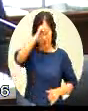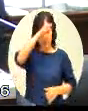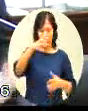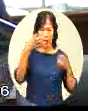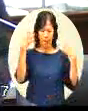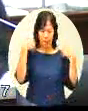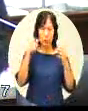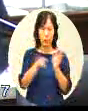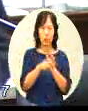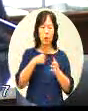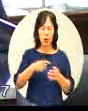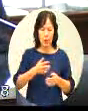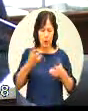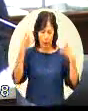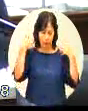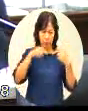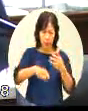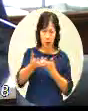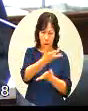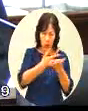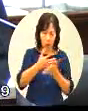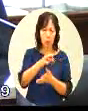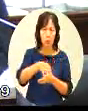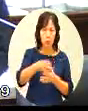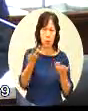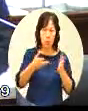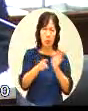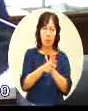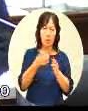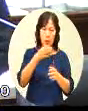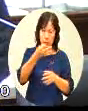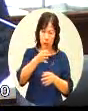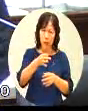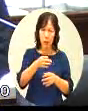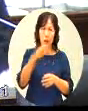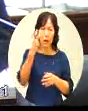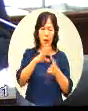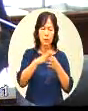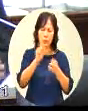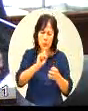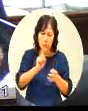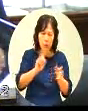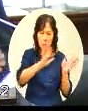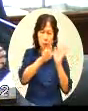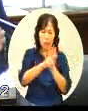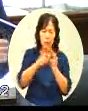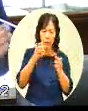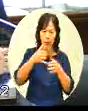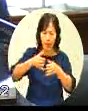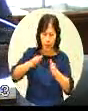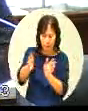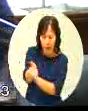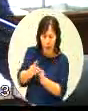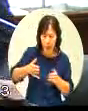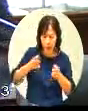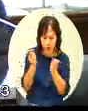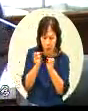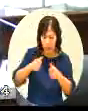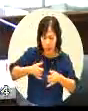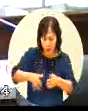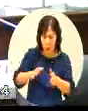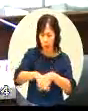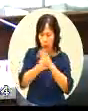的一个沟通的问题，能够把经费能够不管是摊提啊，或者有一定的程度，把那个周边的道路来做一个平